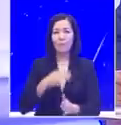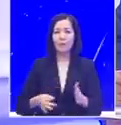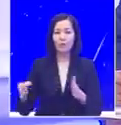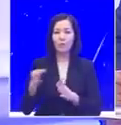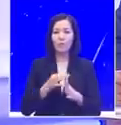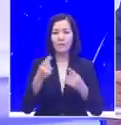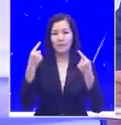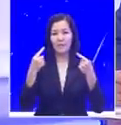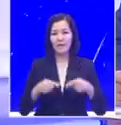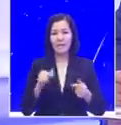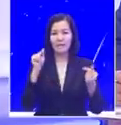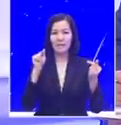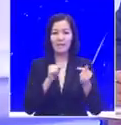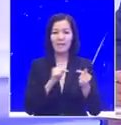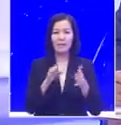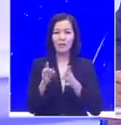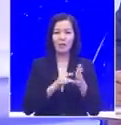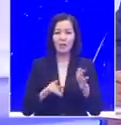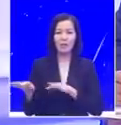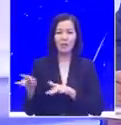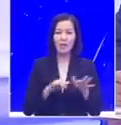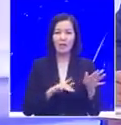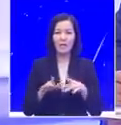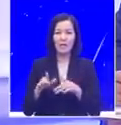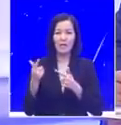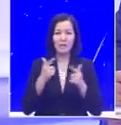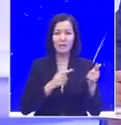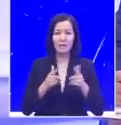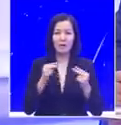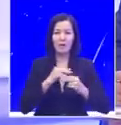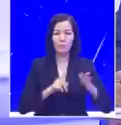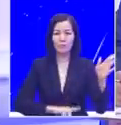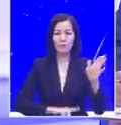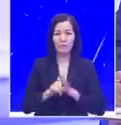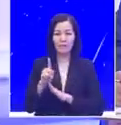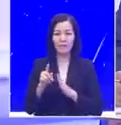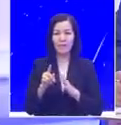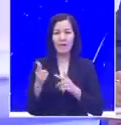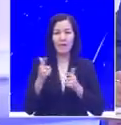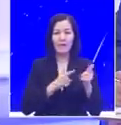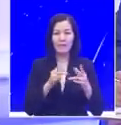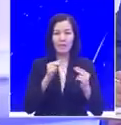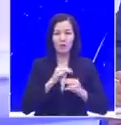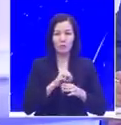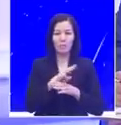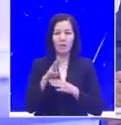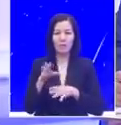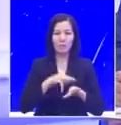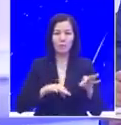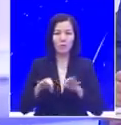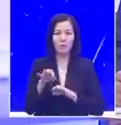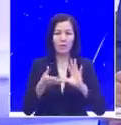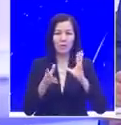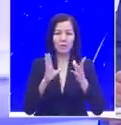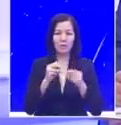Алматы облысы дағдарысқа қарсы жедел шаралар топтамасын жасап жұмысқа кірісіп кетті. Әзірленген жұмыспен қамтудың жол картасы